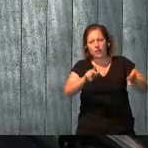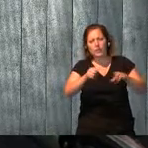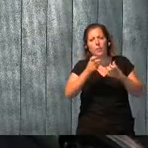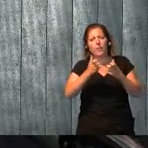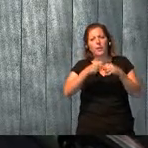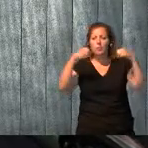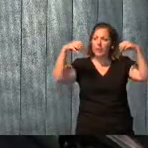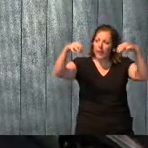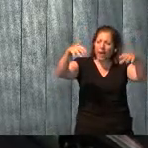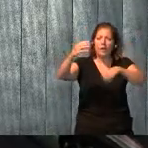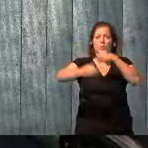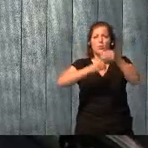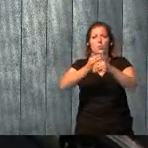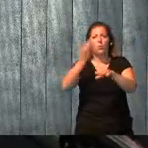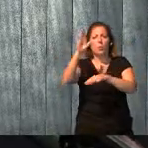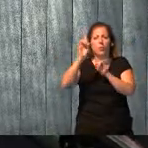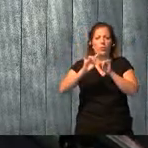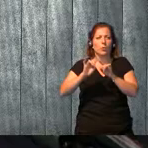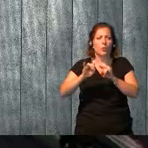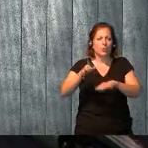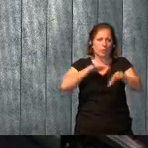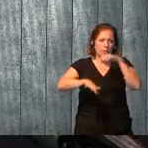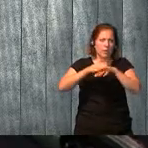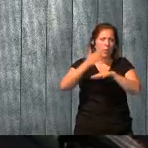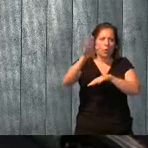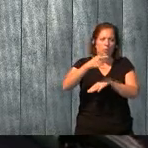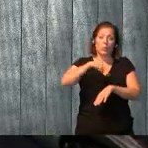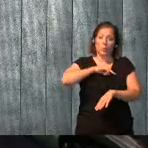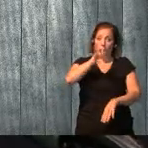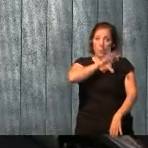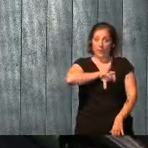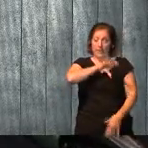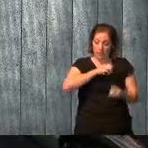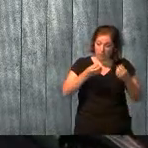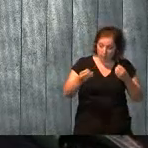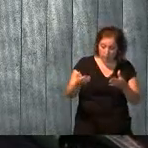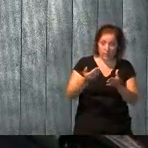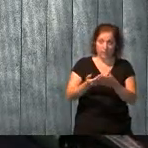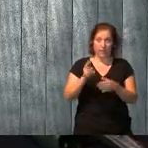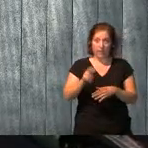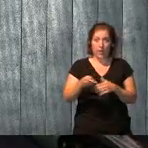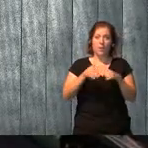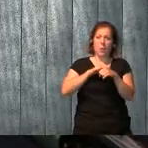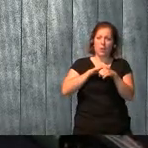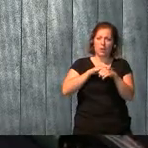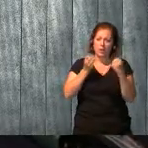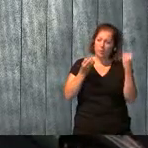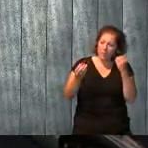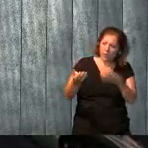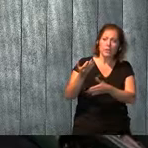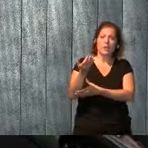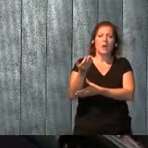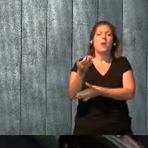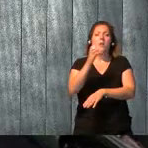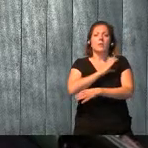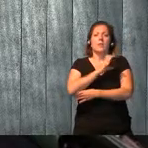d'éclairage public ou au niveau des autres aménagements. Nous essayons d'inciter, c'est essentiellement une politique d'incitation pour faire en